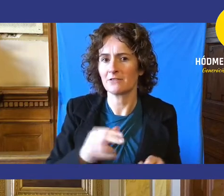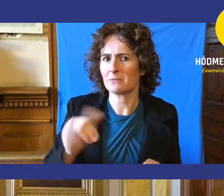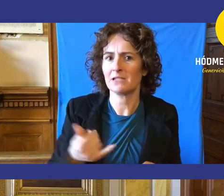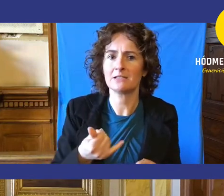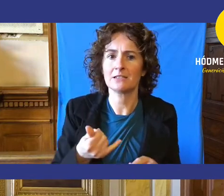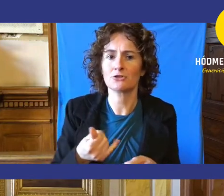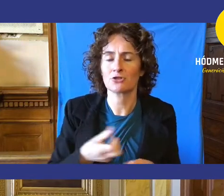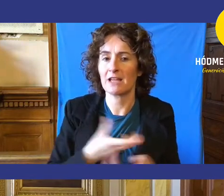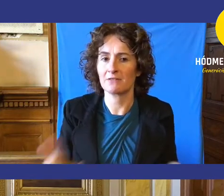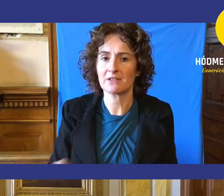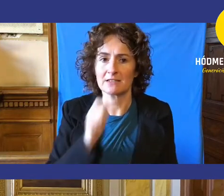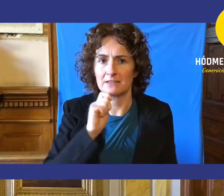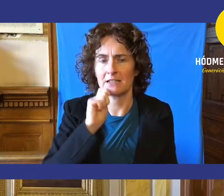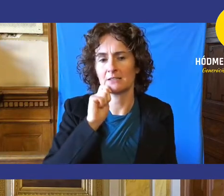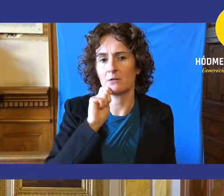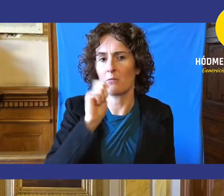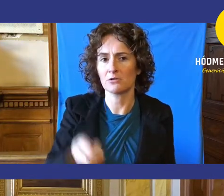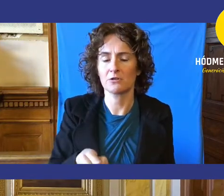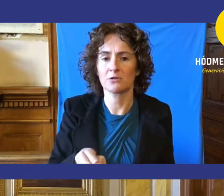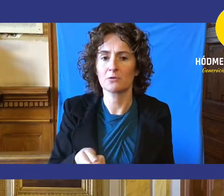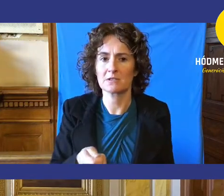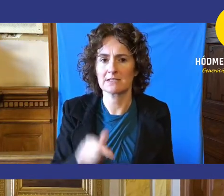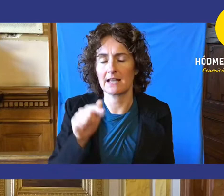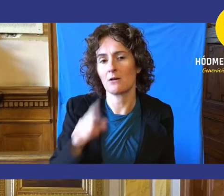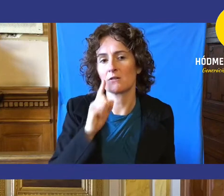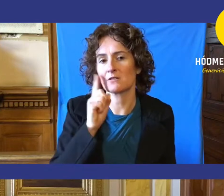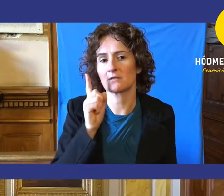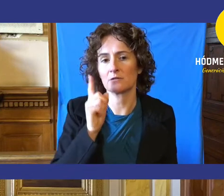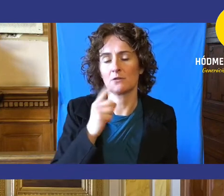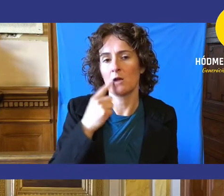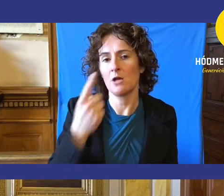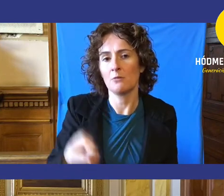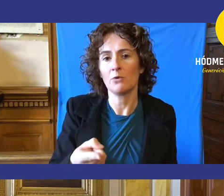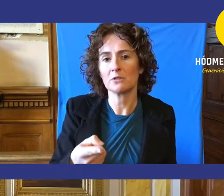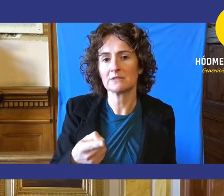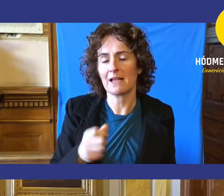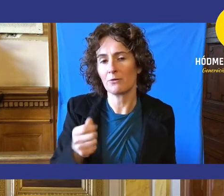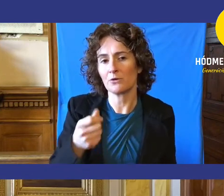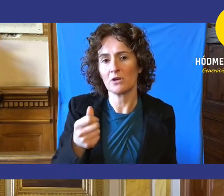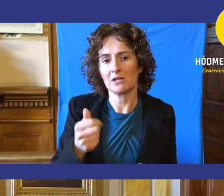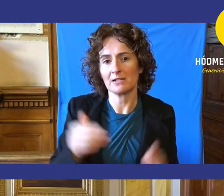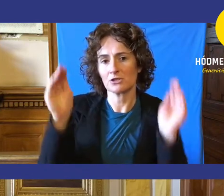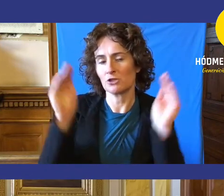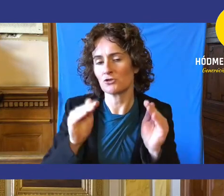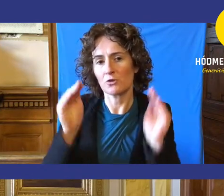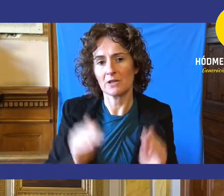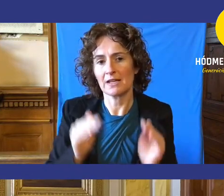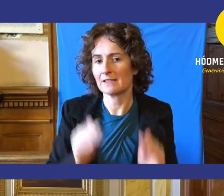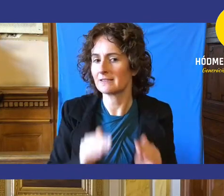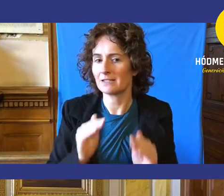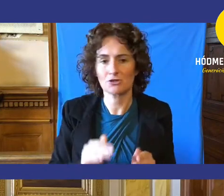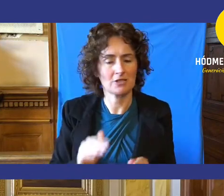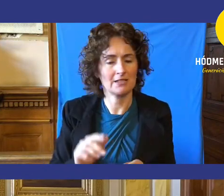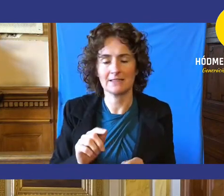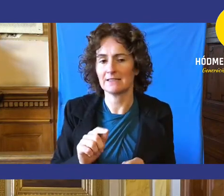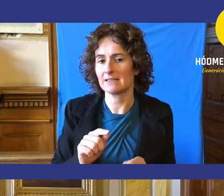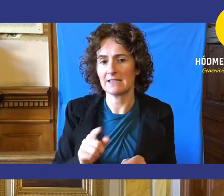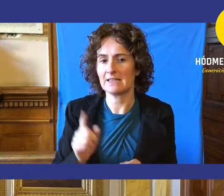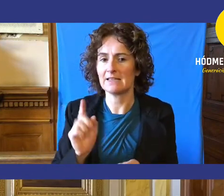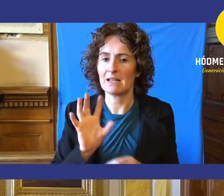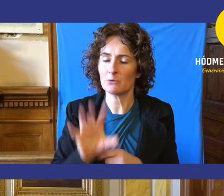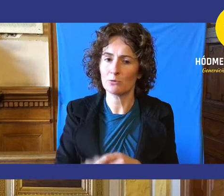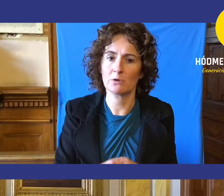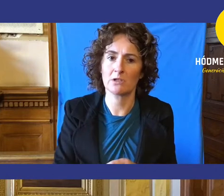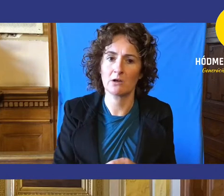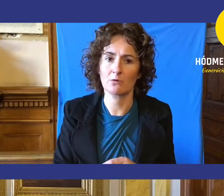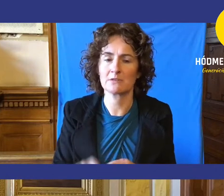hozzányúlni a rezsicsökkentéshez. Hazudtak, és többszörösére emelték a gáz és a villanyárát. Azt is ígérték, hogy nem küldenek